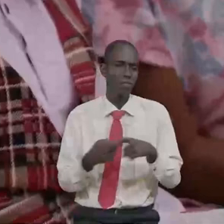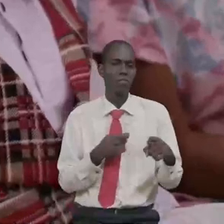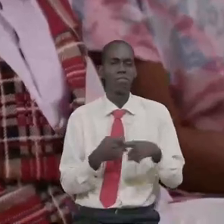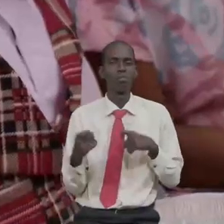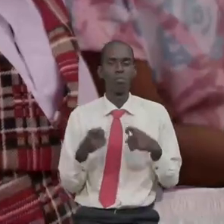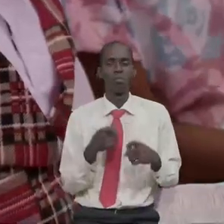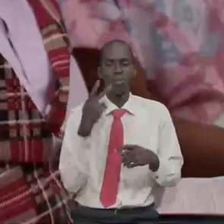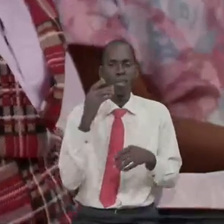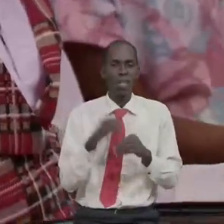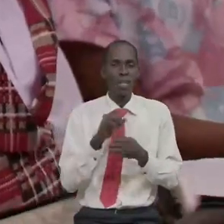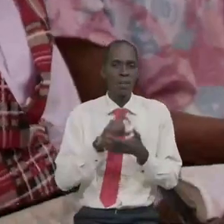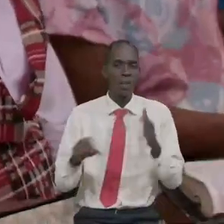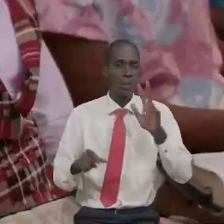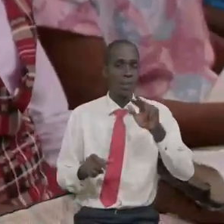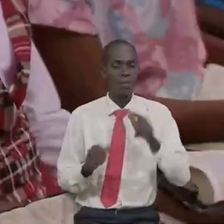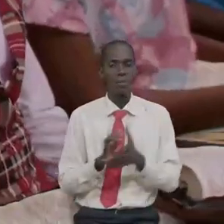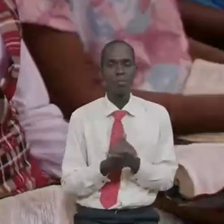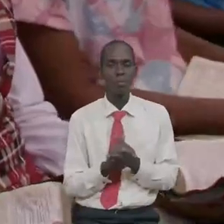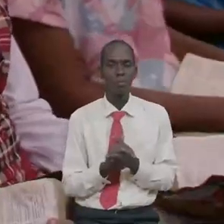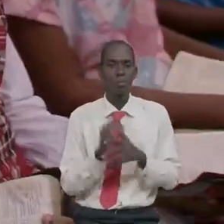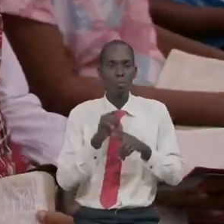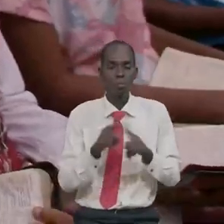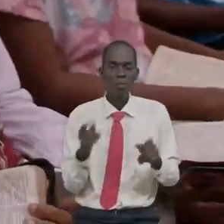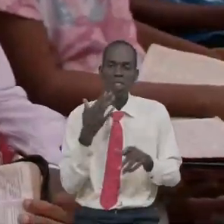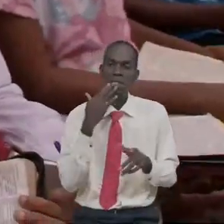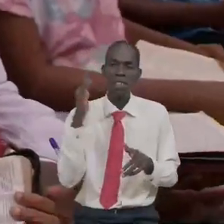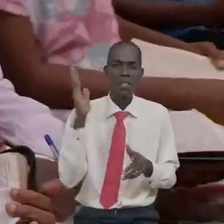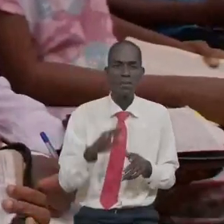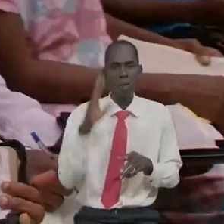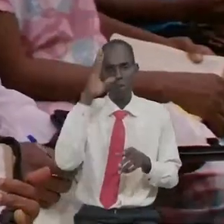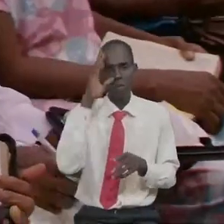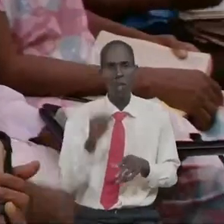persécutés. Et le verset 13 dit,